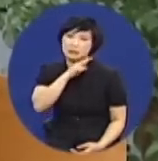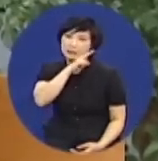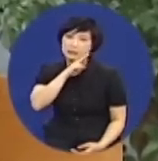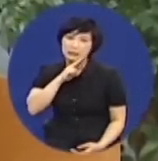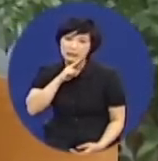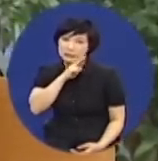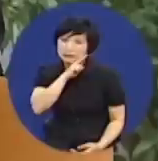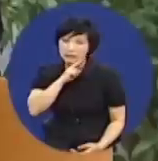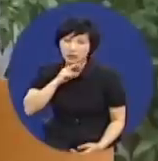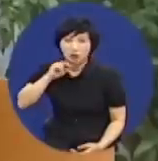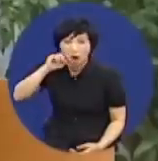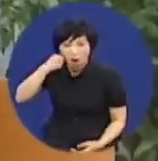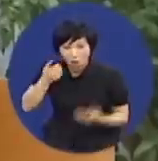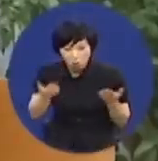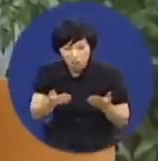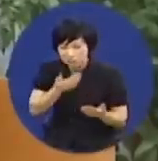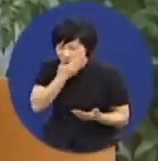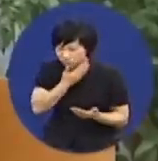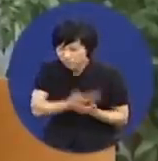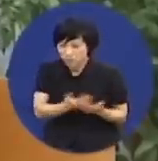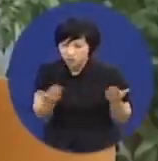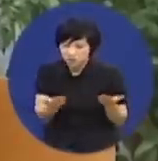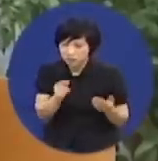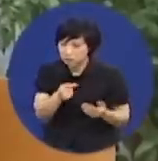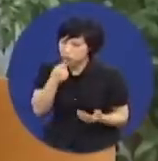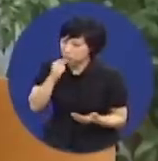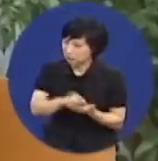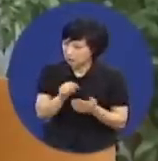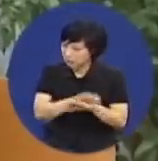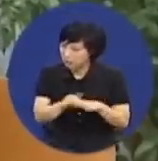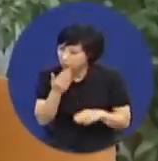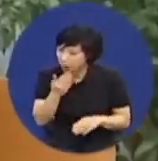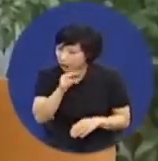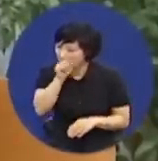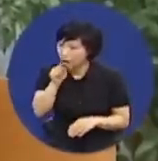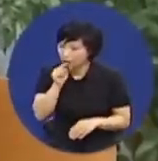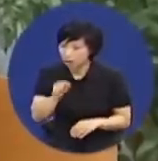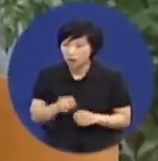。この重大な問題をそんな簡単にできるでしょうか。